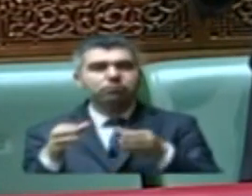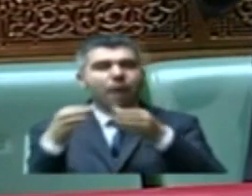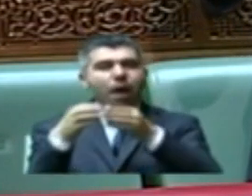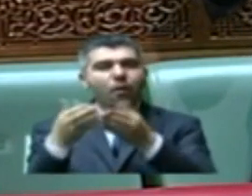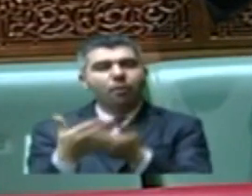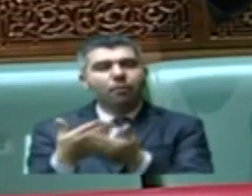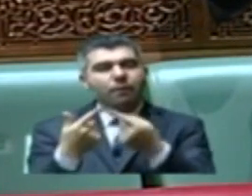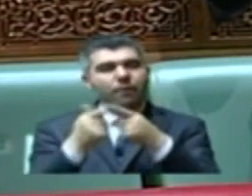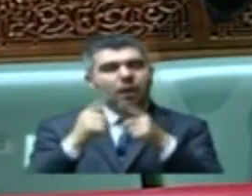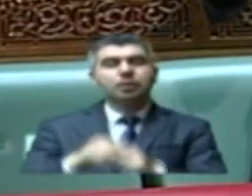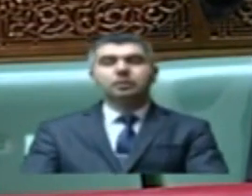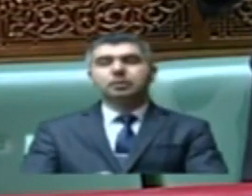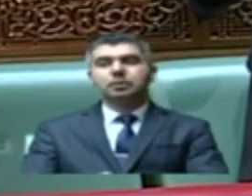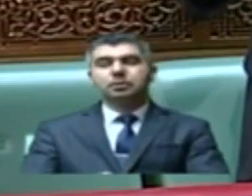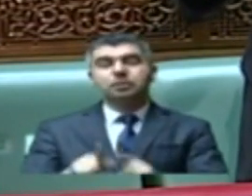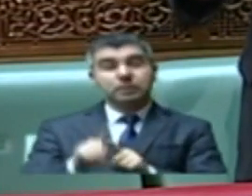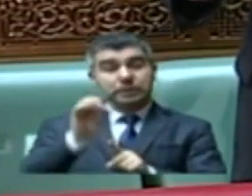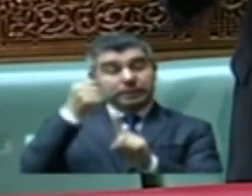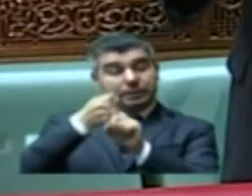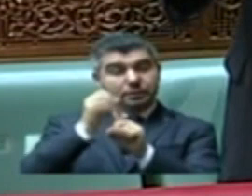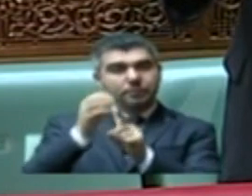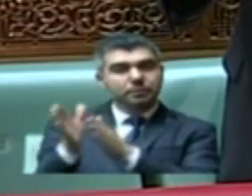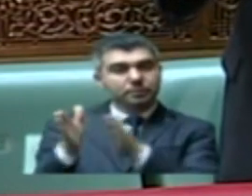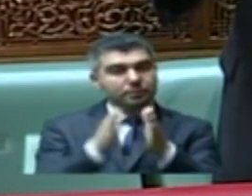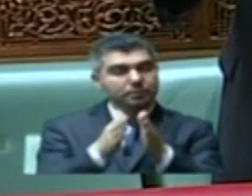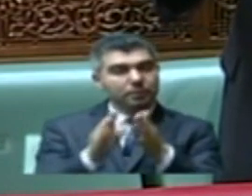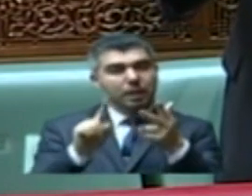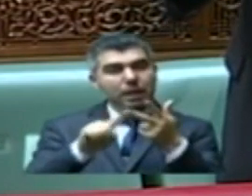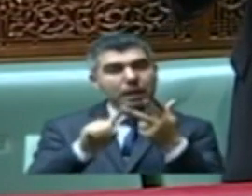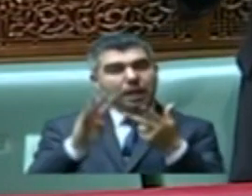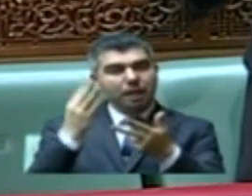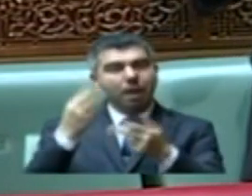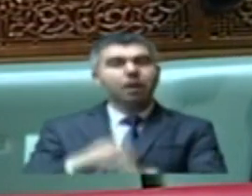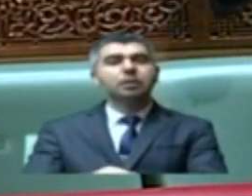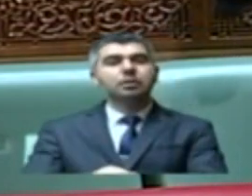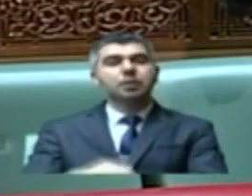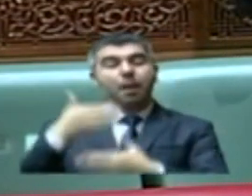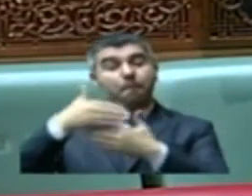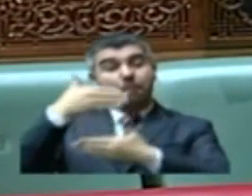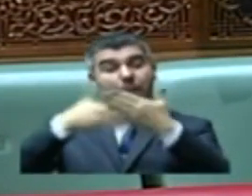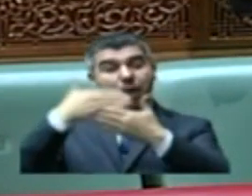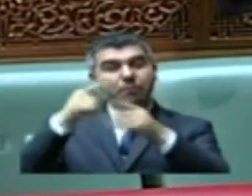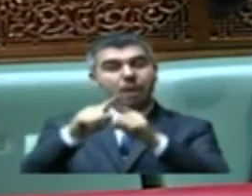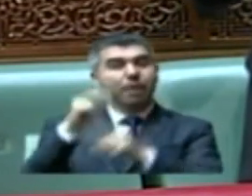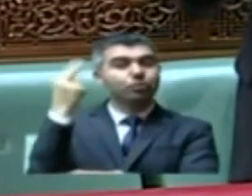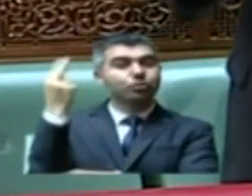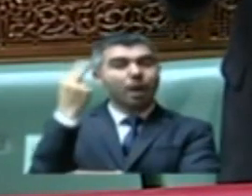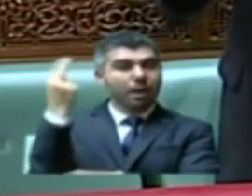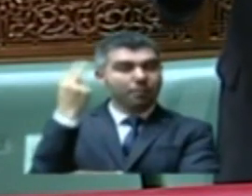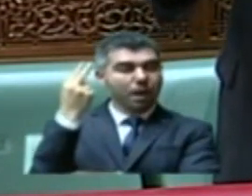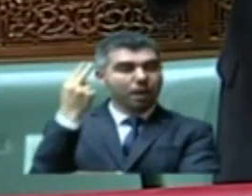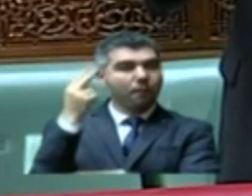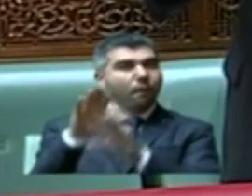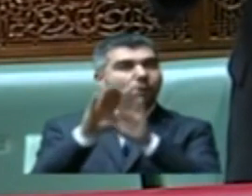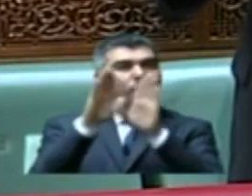قصد تملك هذا الإصلاح. رابعا السيد الوزير بناء جامعة قائمة